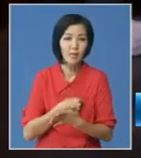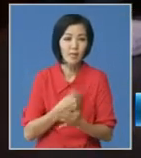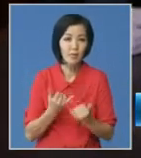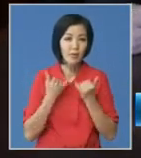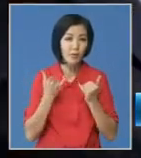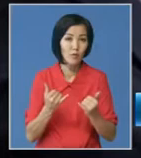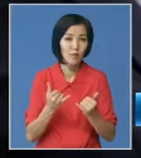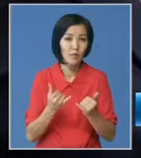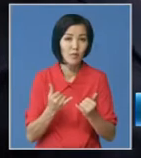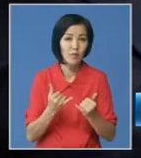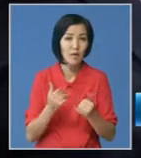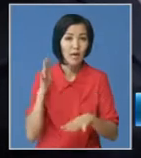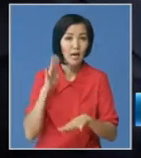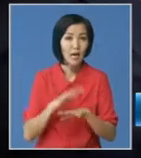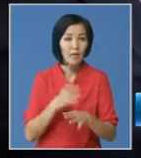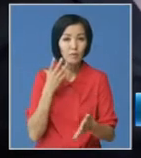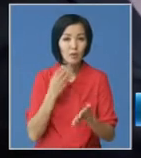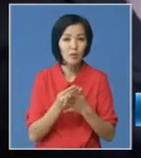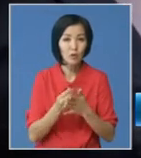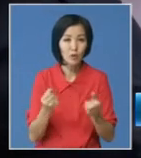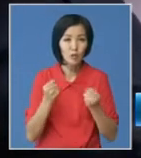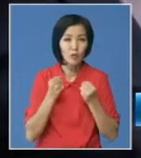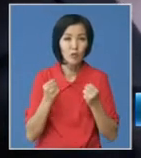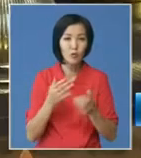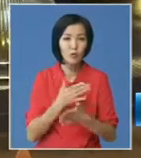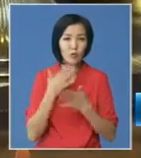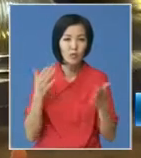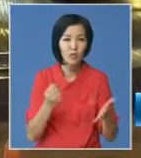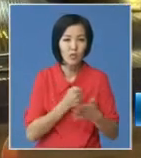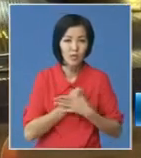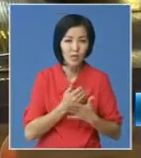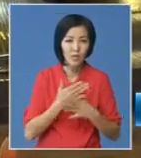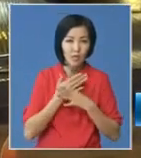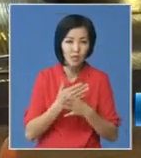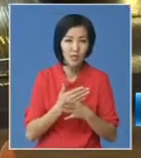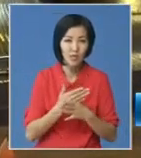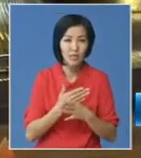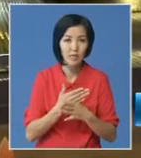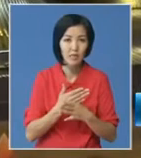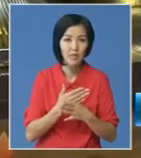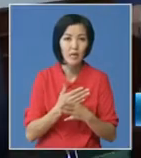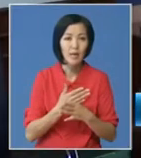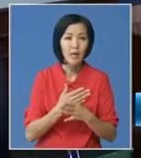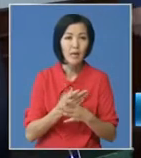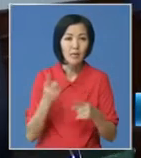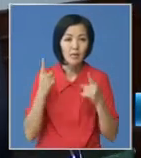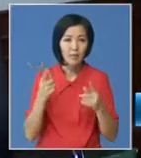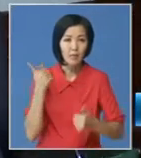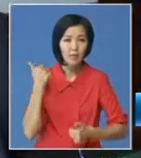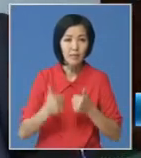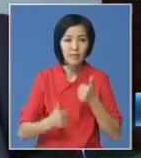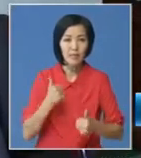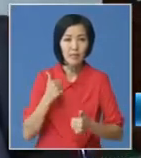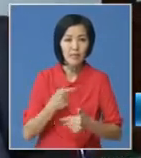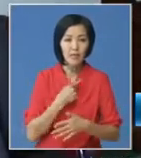құрмет көрсетілді. Бағдат Қарасаев өз сөзінде спорттың үлкен жанашыры екенін айтып, төрткүл дүние көз тіккен негізгі бәсекелерде